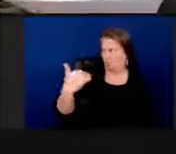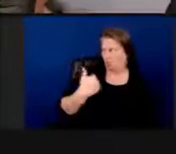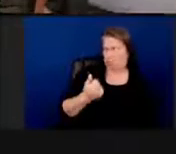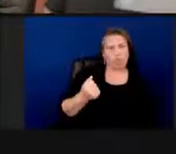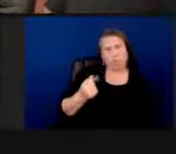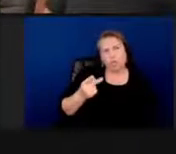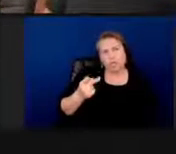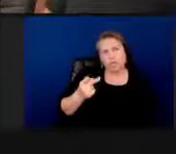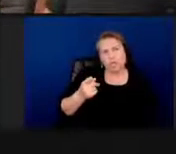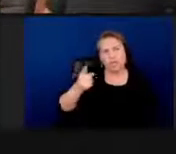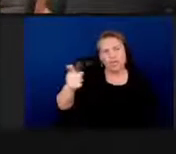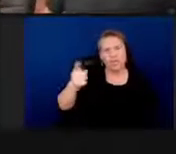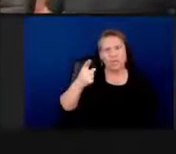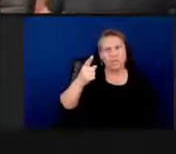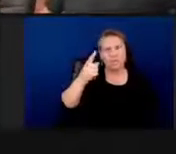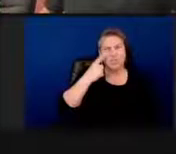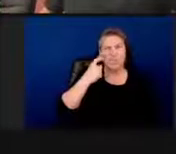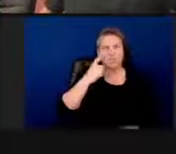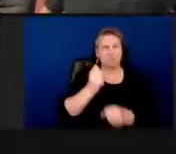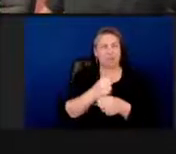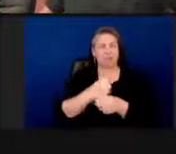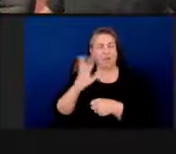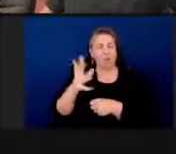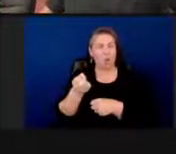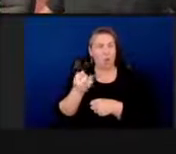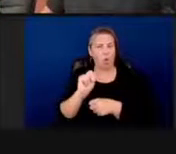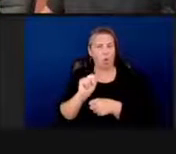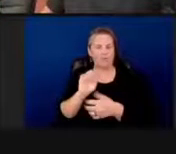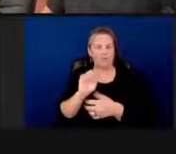كنت متواجد يوم الخميس وقاموا